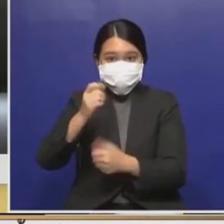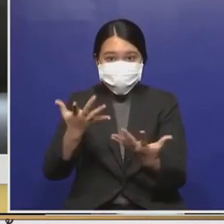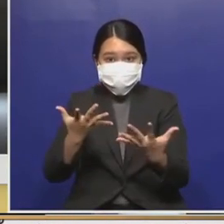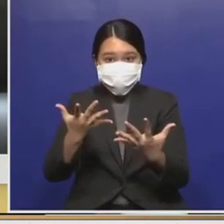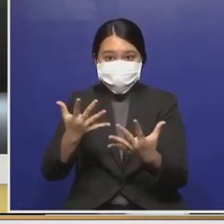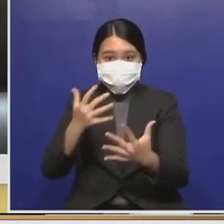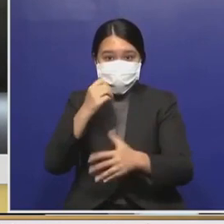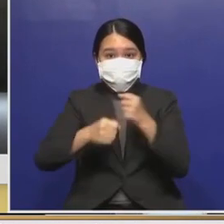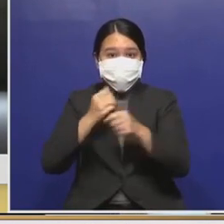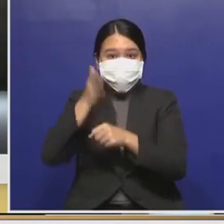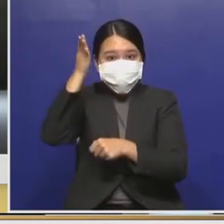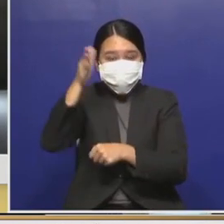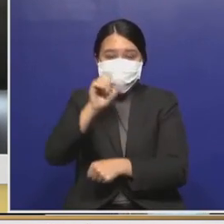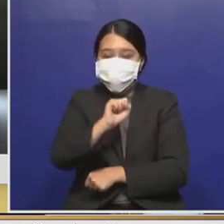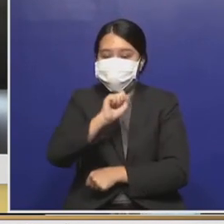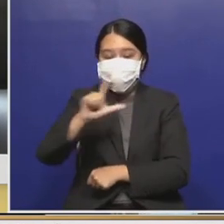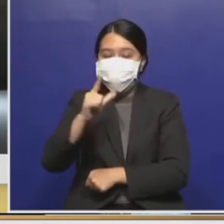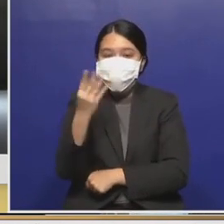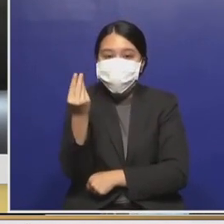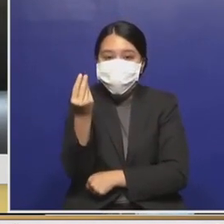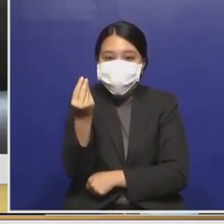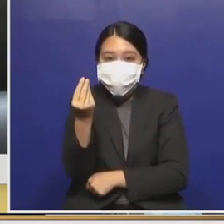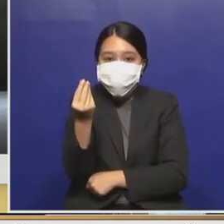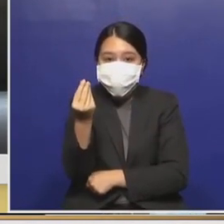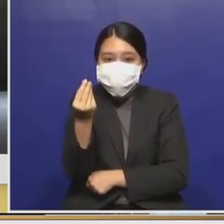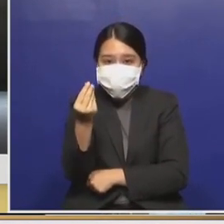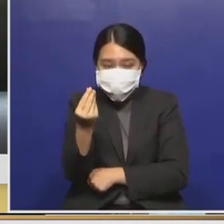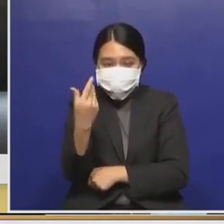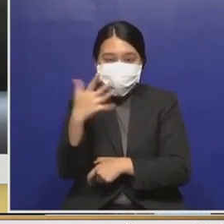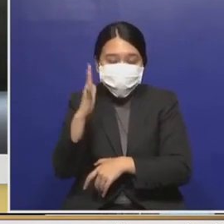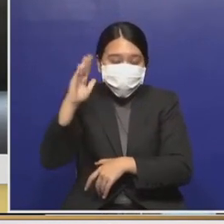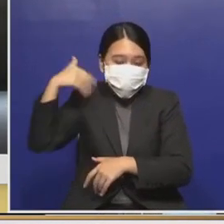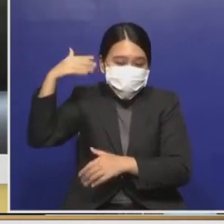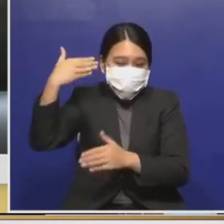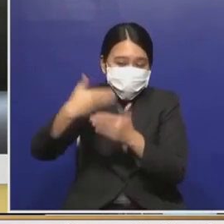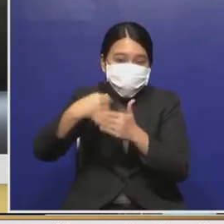จะตอกกแนล้าน มมวนจบส้หอไม่